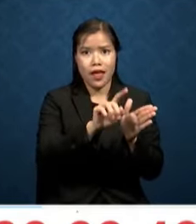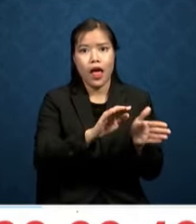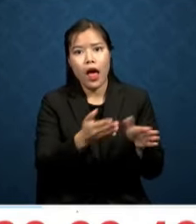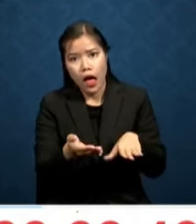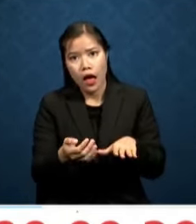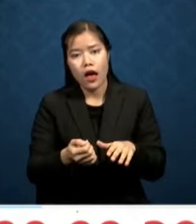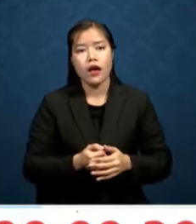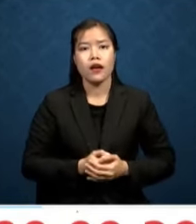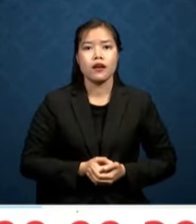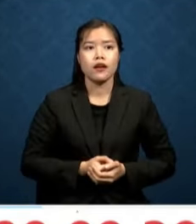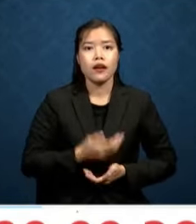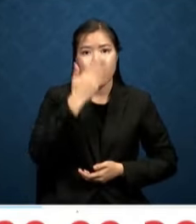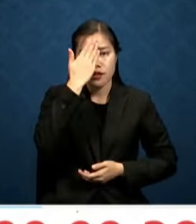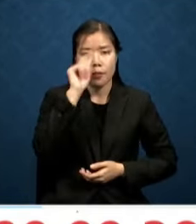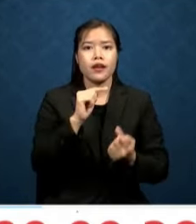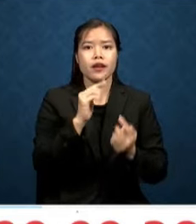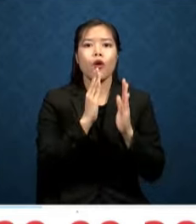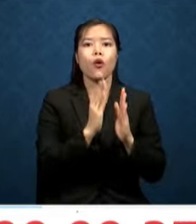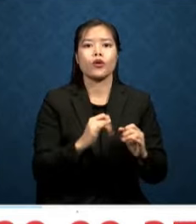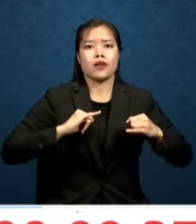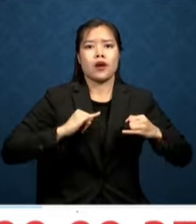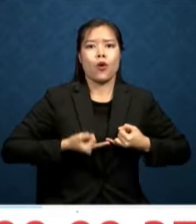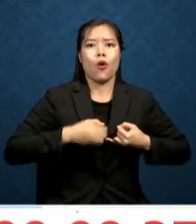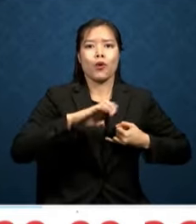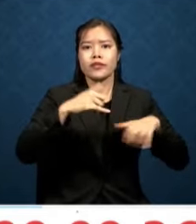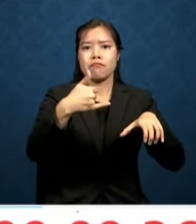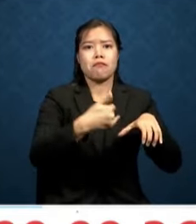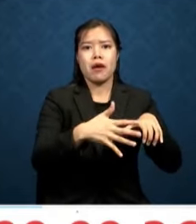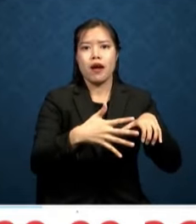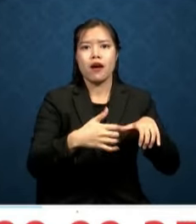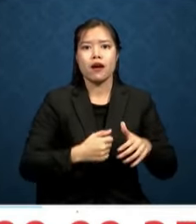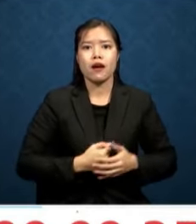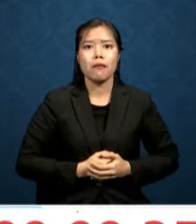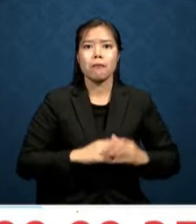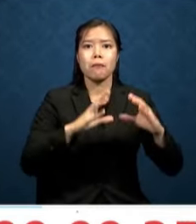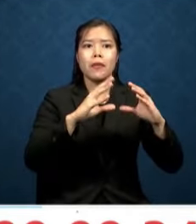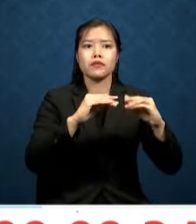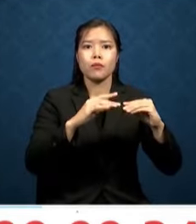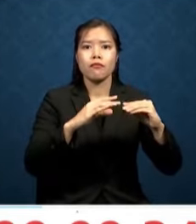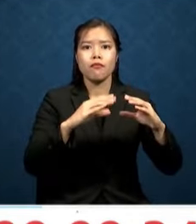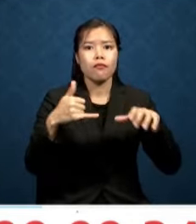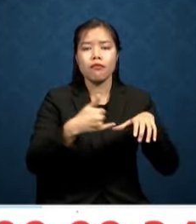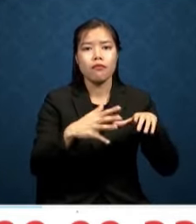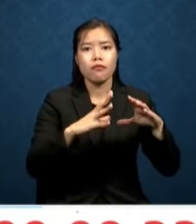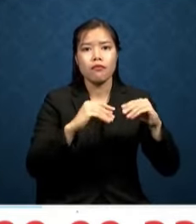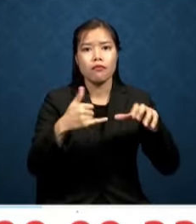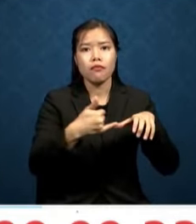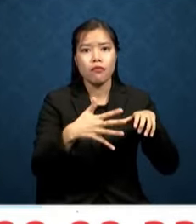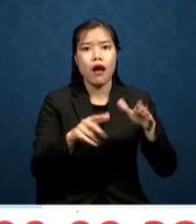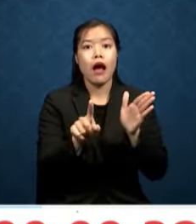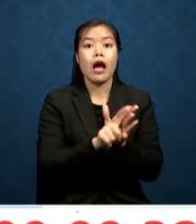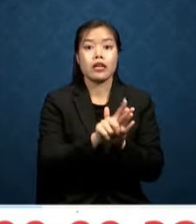ตุจากฝ่ายนายจ้างไม่เข้าร่วมประชุมการที่ไม่เข้าร่วมประชุมในครั้งที่